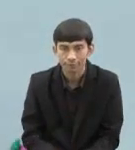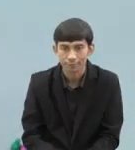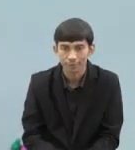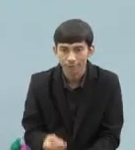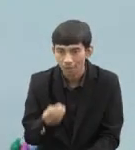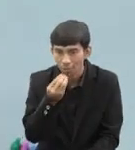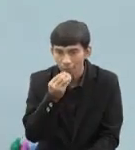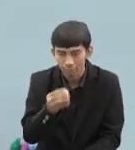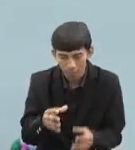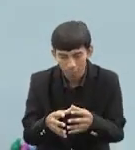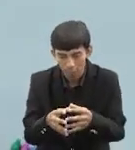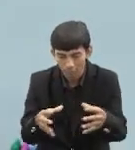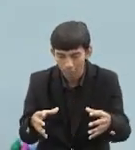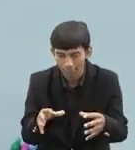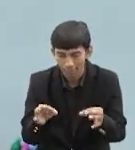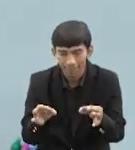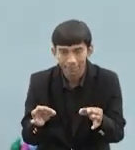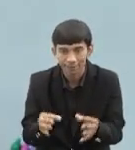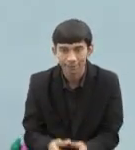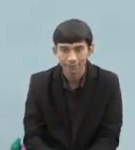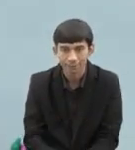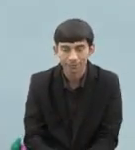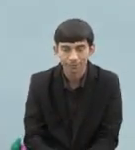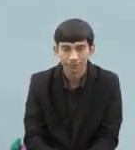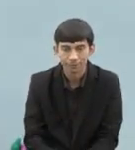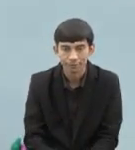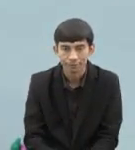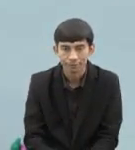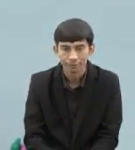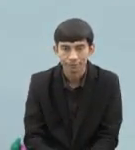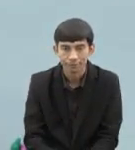còn nó u ta ho nó còn á cụ đã áo ấy